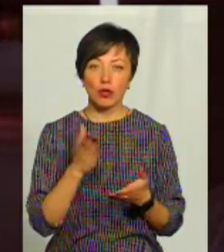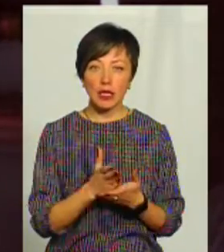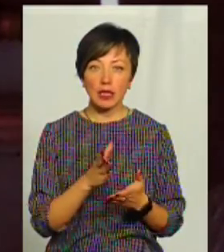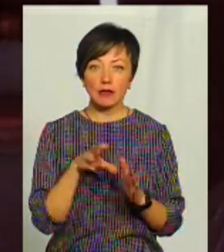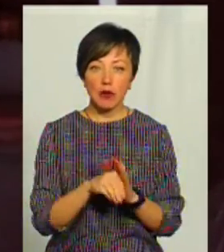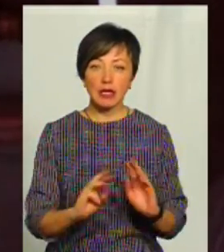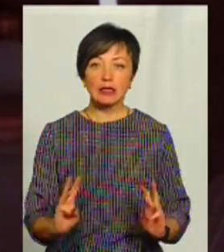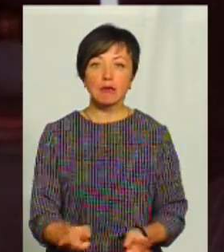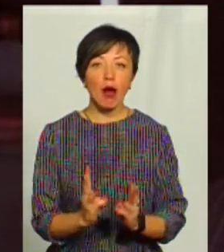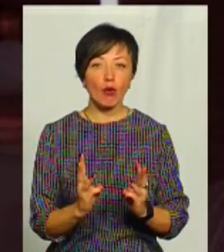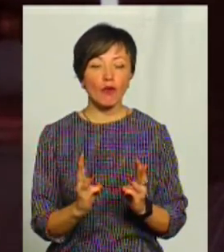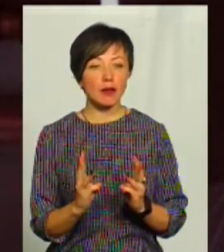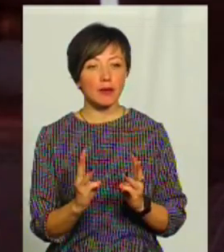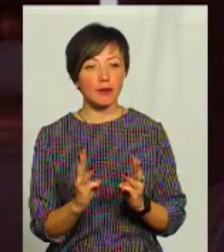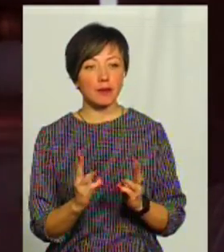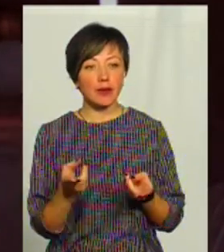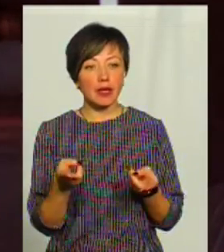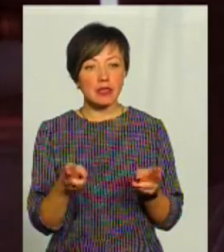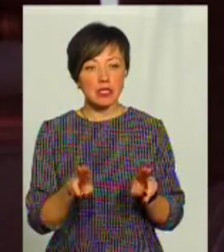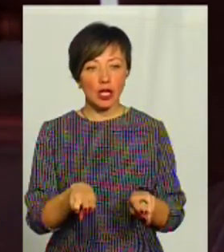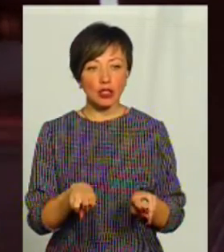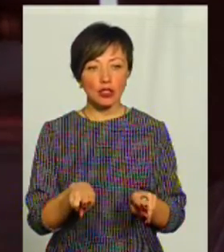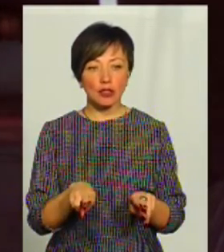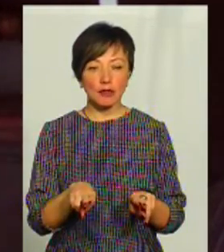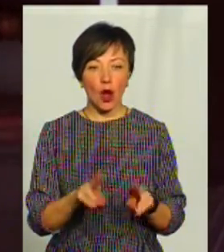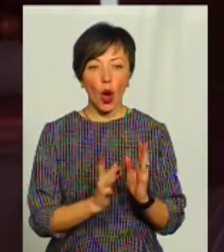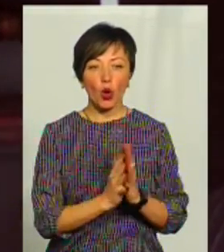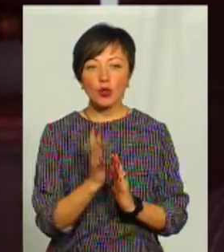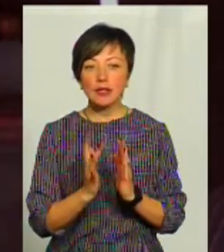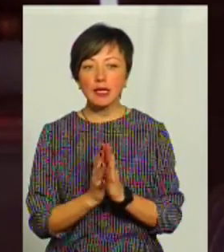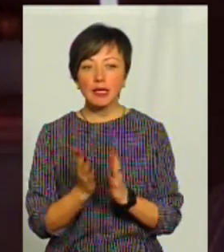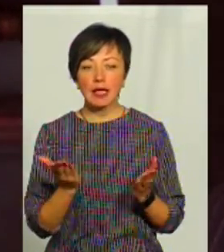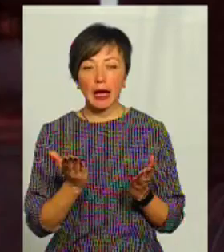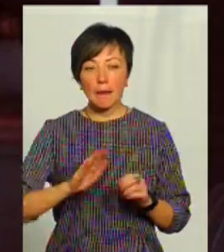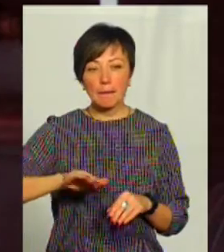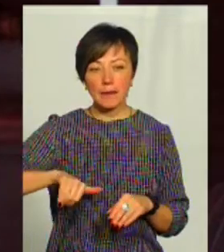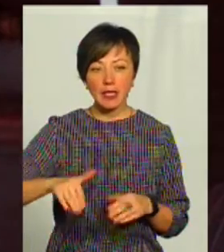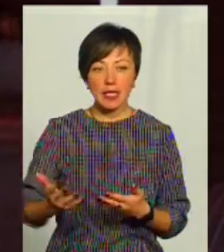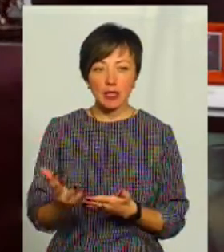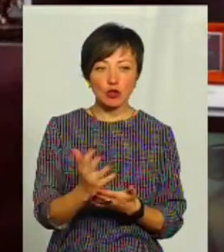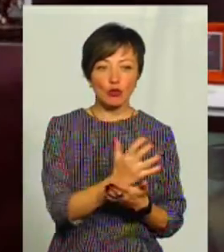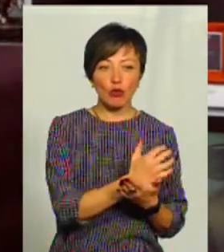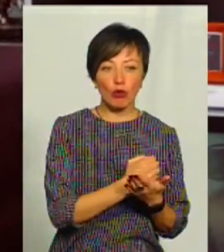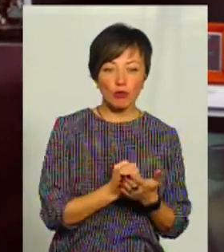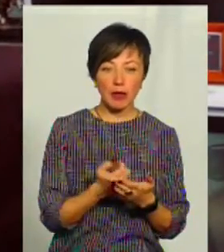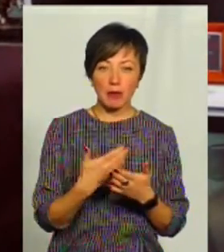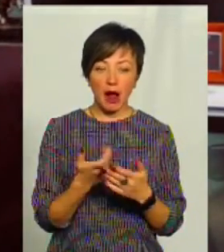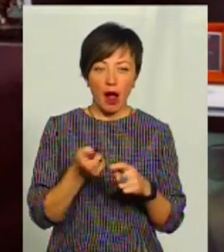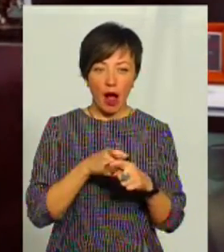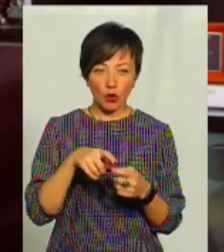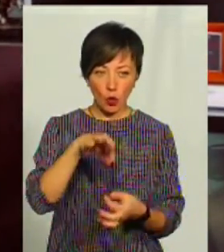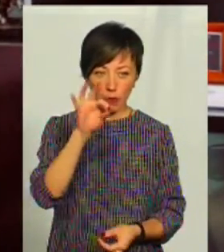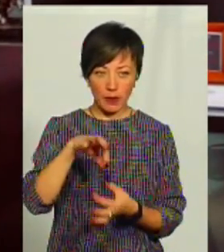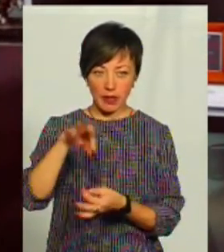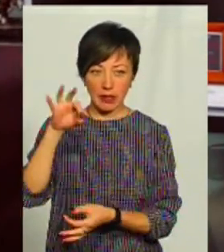собі спалювання залишків рослин, які після збору урожаю, картоплиння. Тому